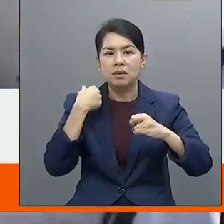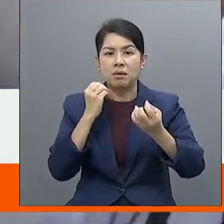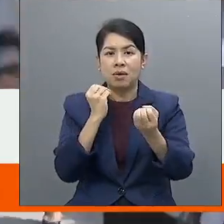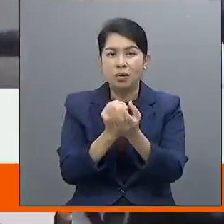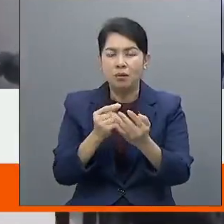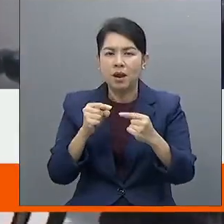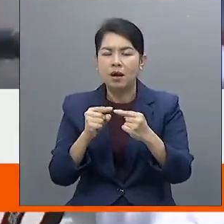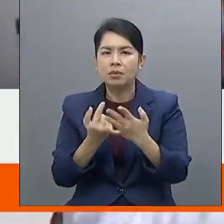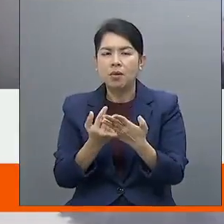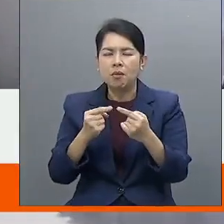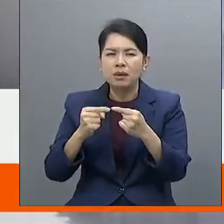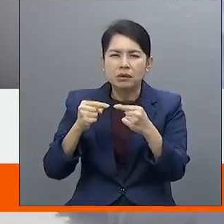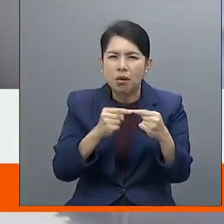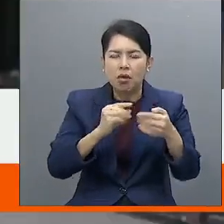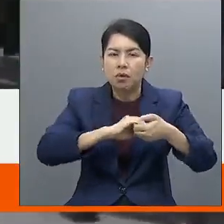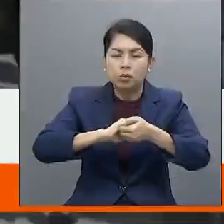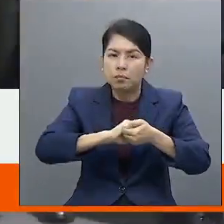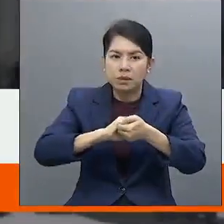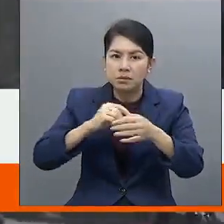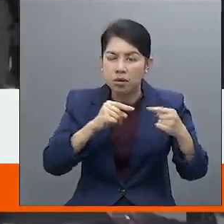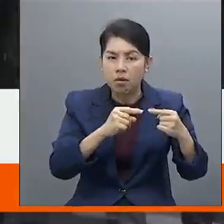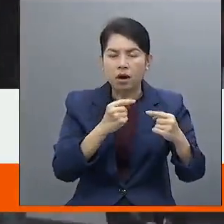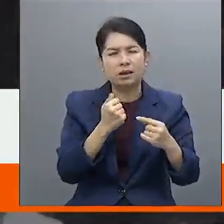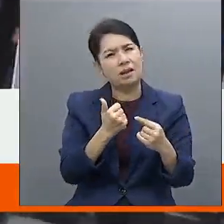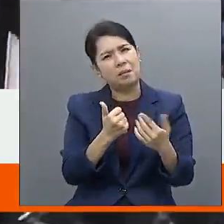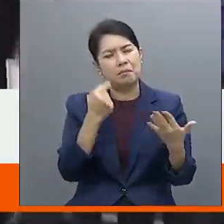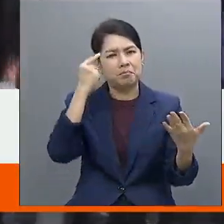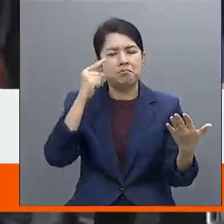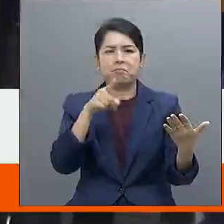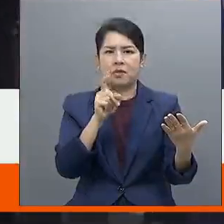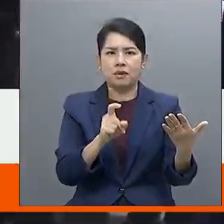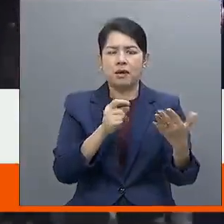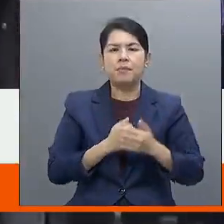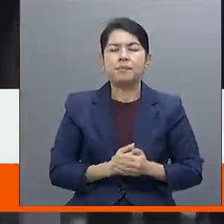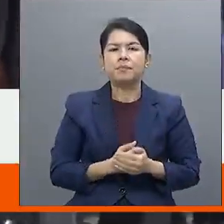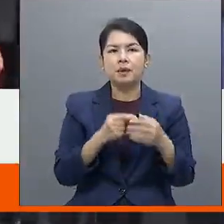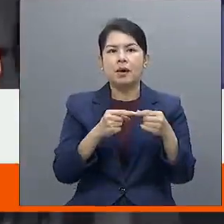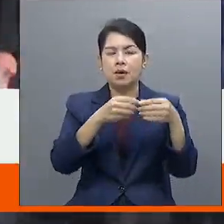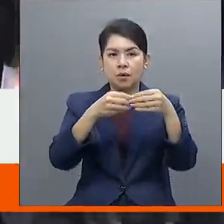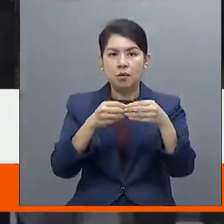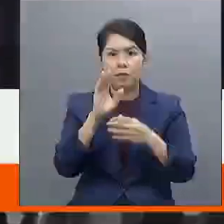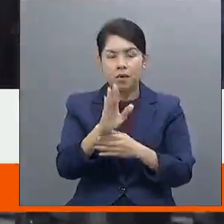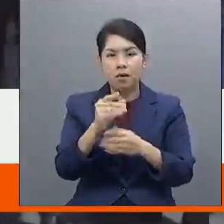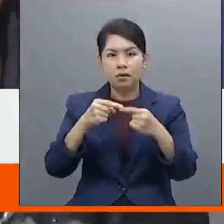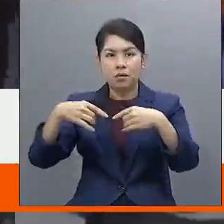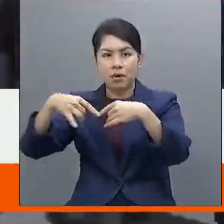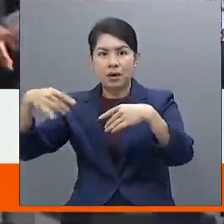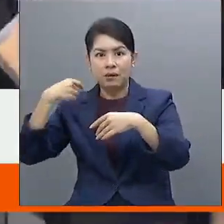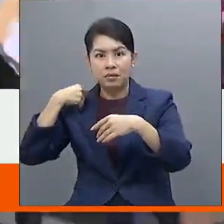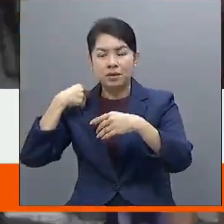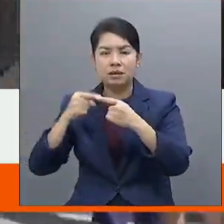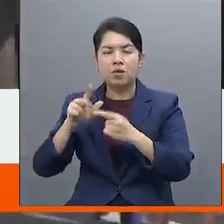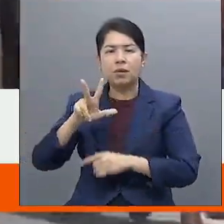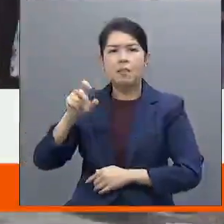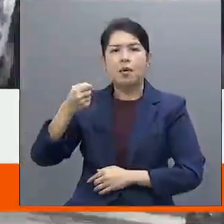ครับพนักงานดำเนินการของพรรคร่วม8พรรค312เสียงเนี่ยผมว่าไปต่อลำบากนะถ้าเพื่อไท